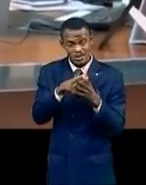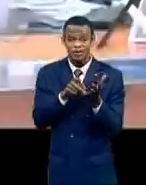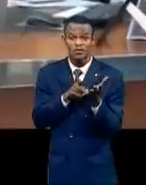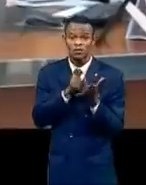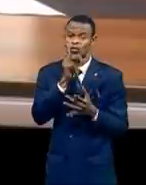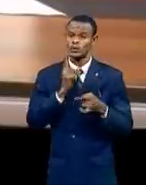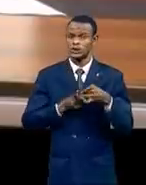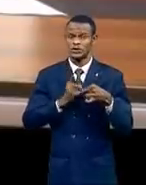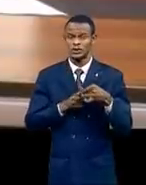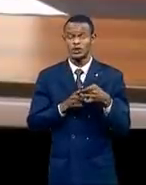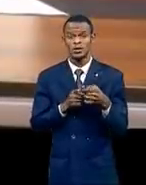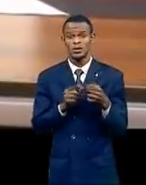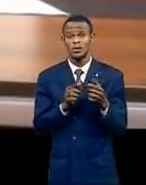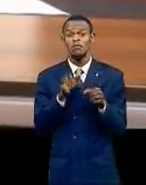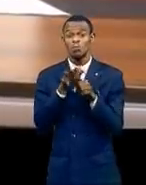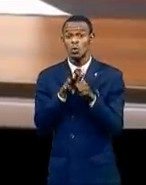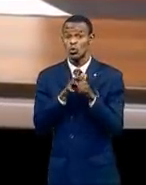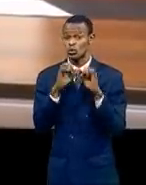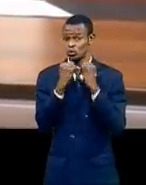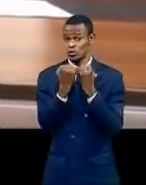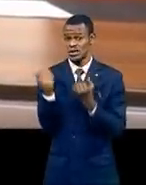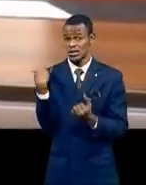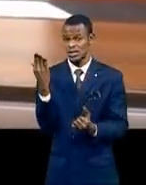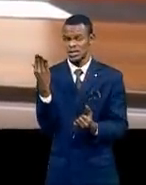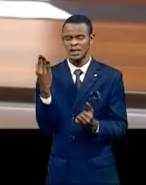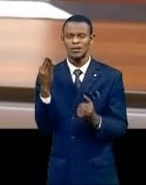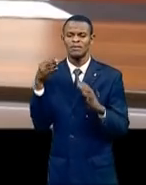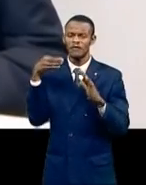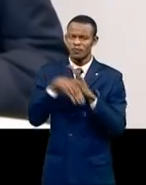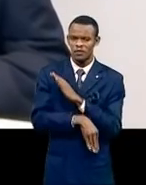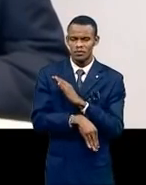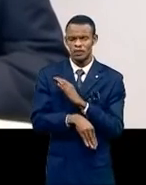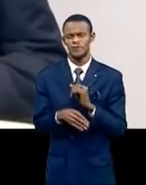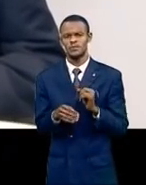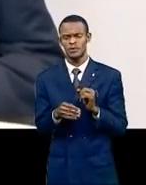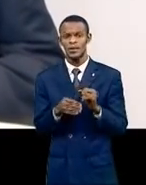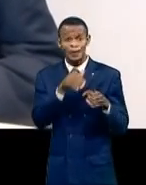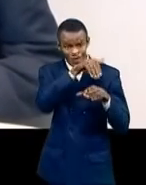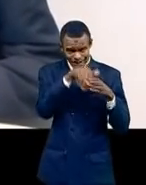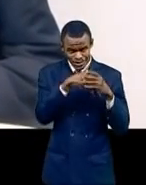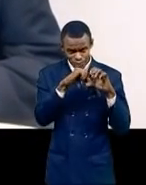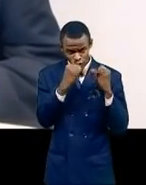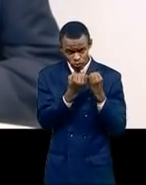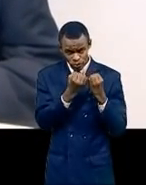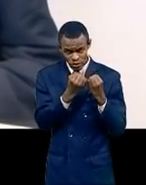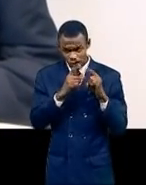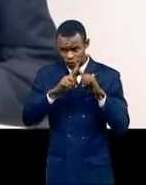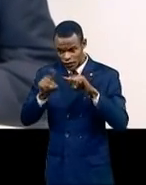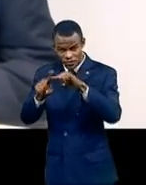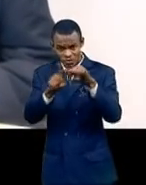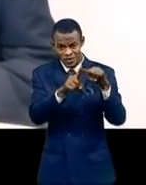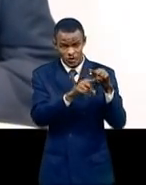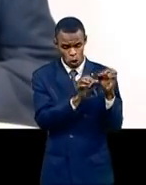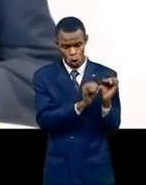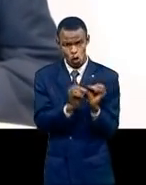sont en grande partie en faillite virtuelle. Sur le plan organisationnel et des ressources humaines, le personnel